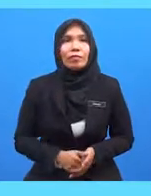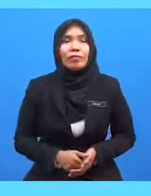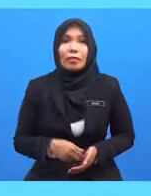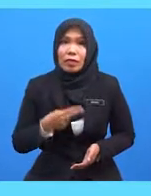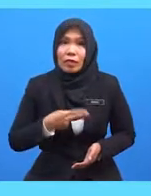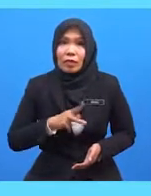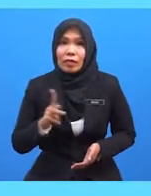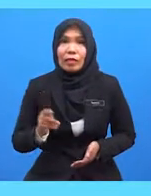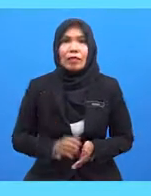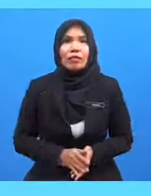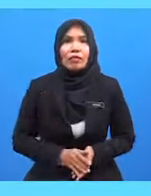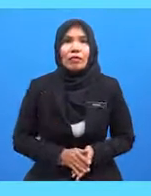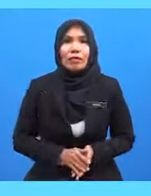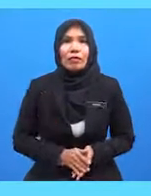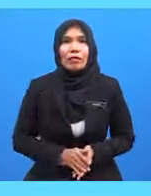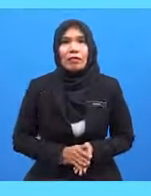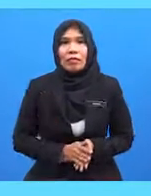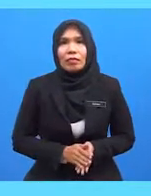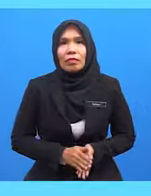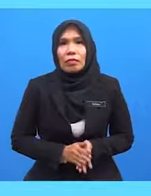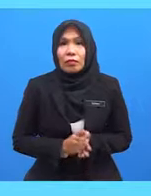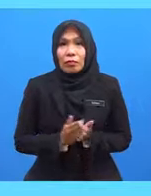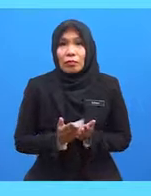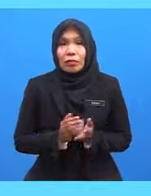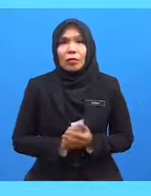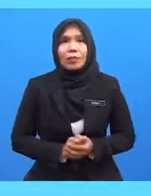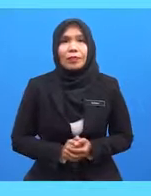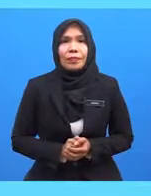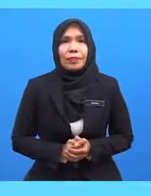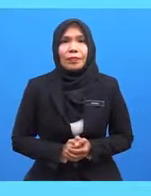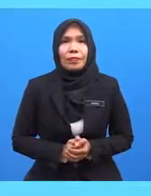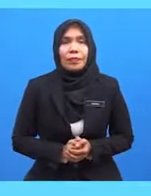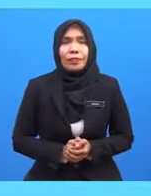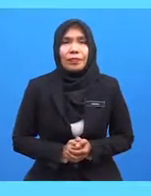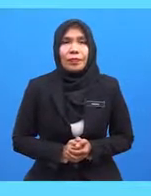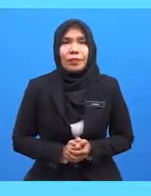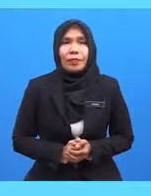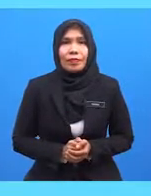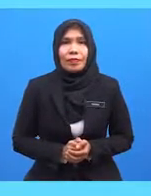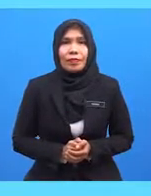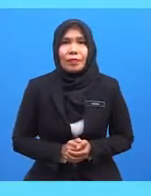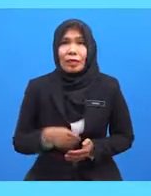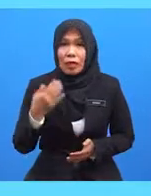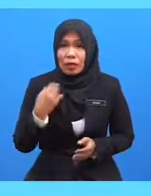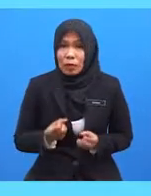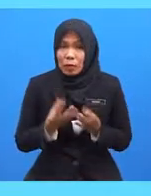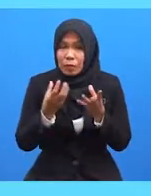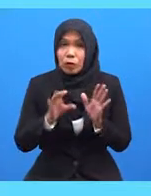1859 Masihi, Salasilah Melayu dan Bugis 1865 Masihi dan Tufat Al-Nafis